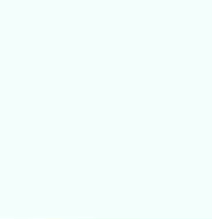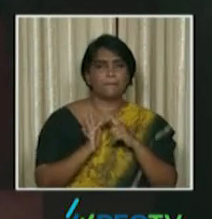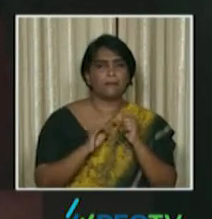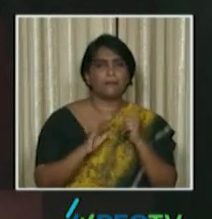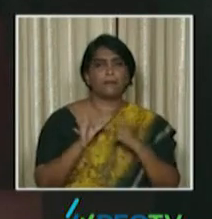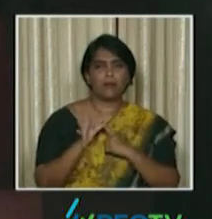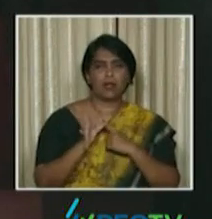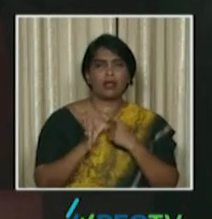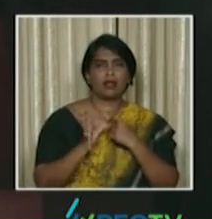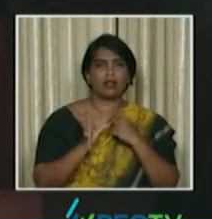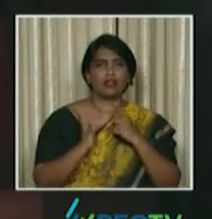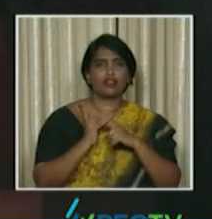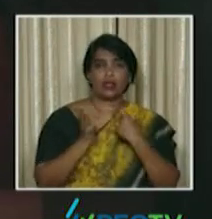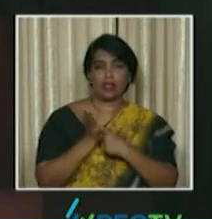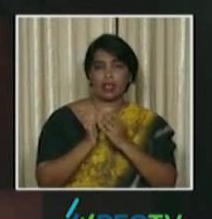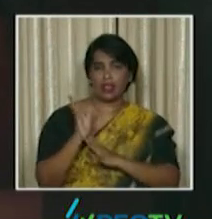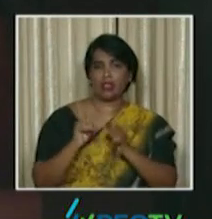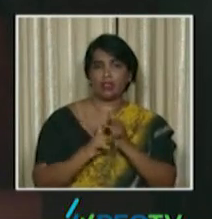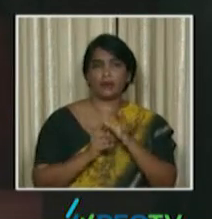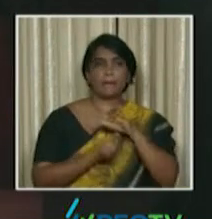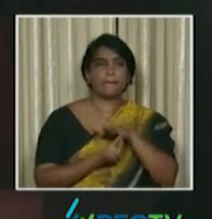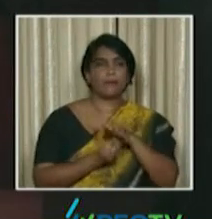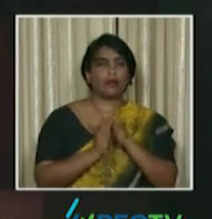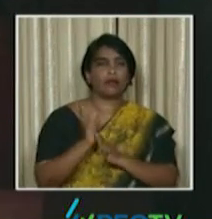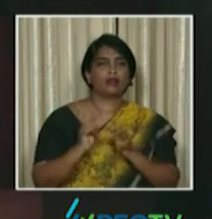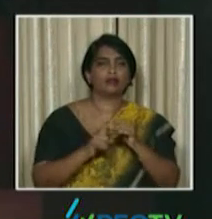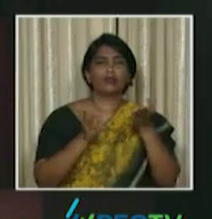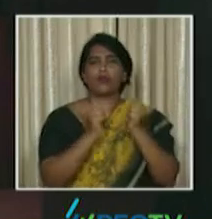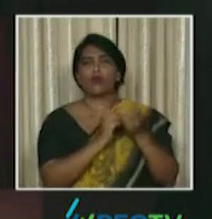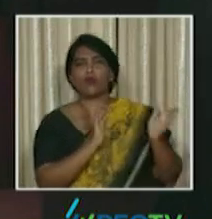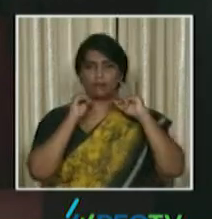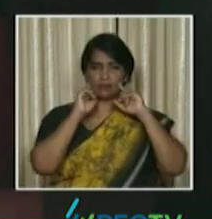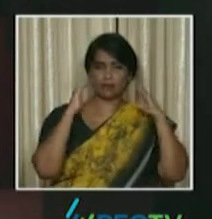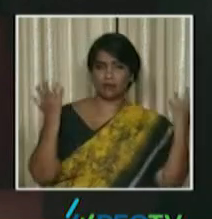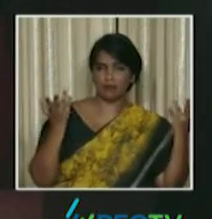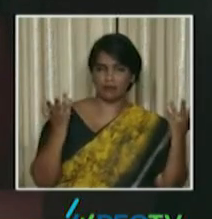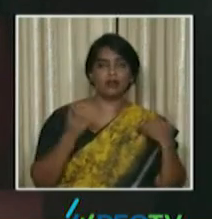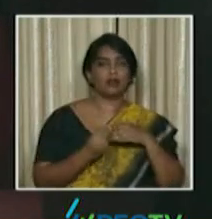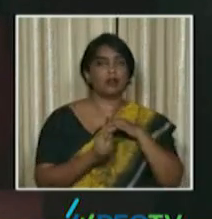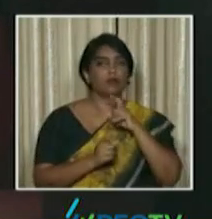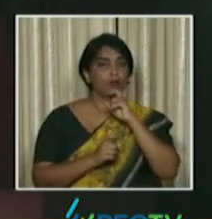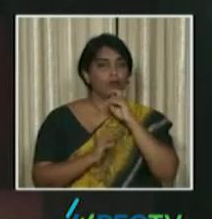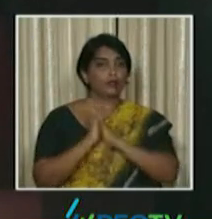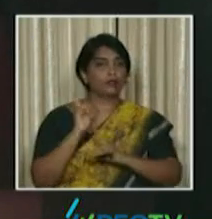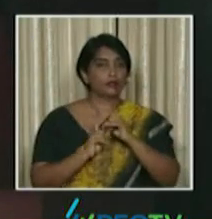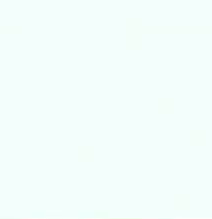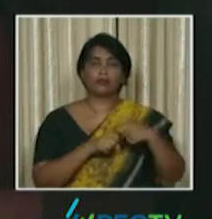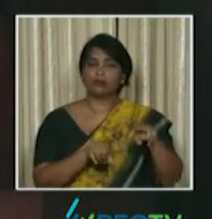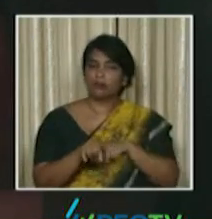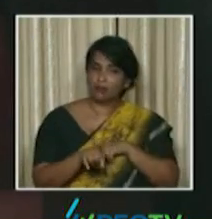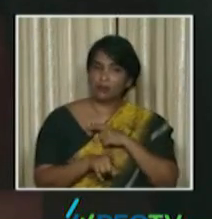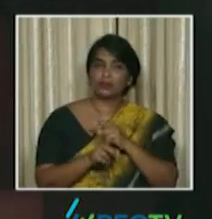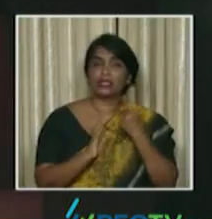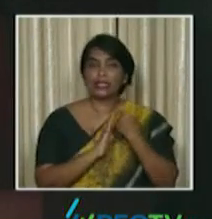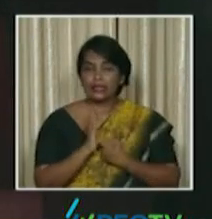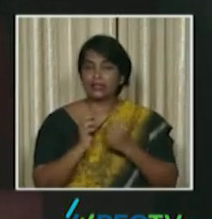අපේ රණතුංග මැතිතුමාගේ අමාත්‍යංශය යටතේ. පරිසර අමාත්‍යවරයා මොනව වෙනවද නැද්ද කියලා දන්නේ නැහැ. අධිකරණ අමාත්‍යංශය තමයි මේකට මූලිකව මේ